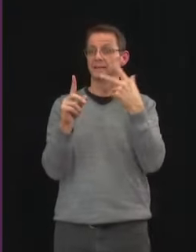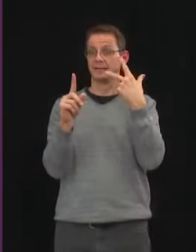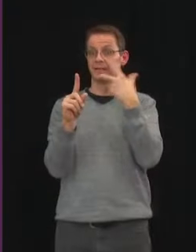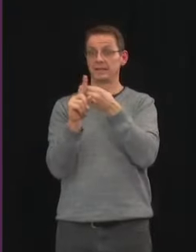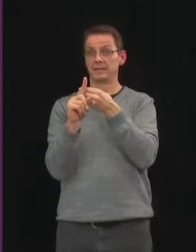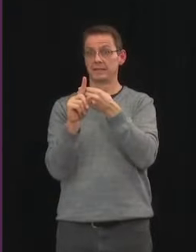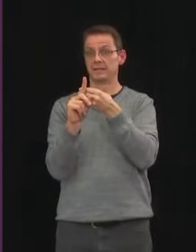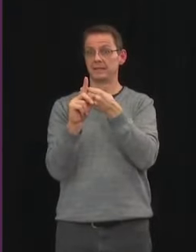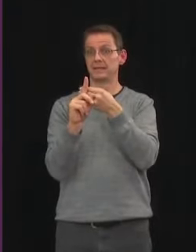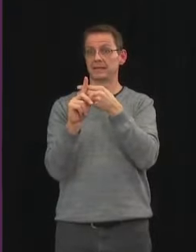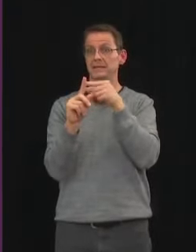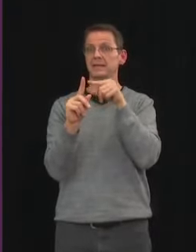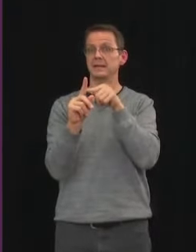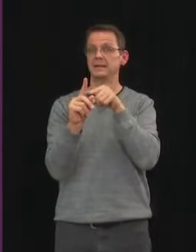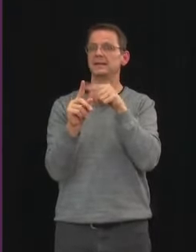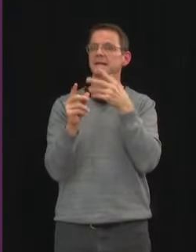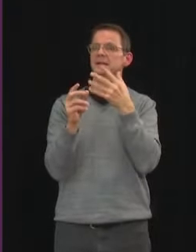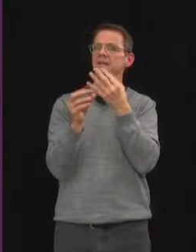last caller